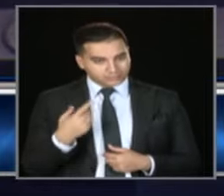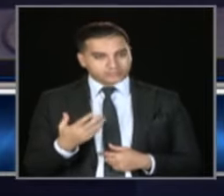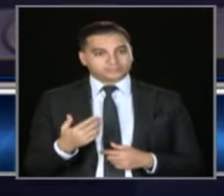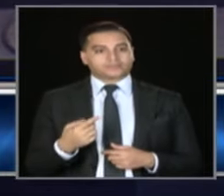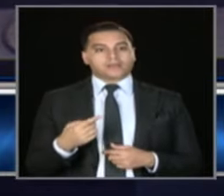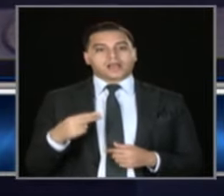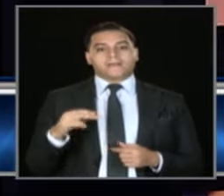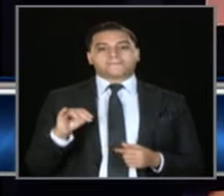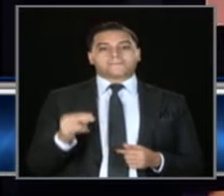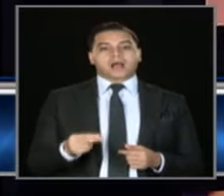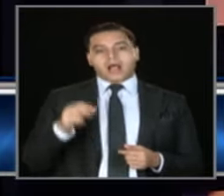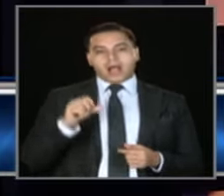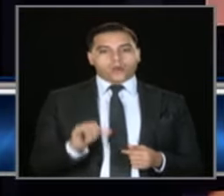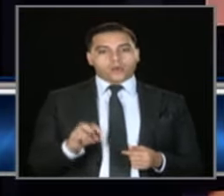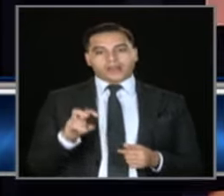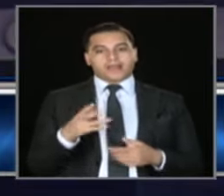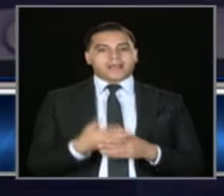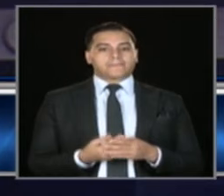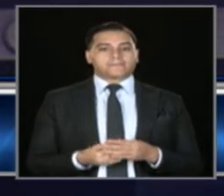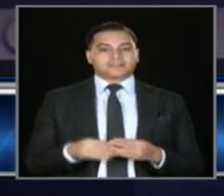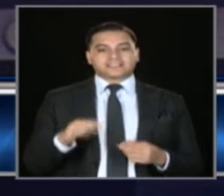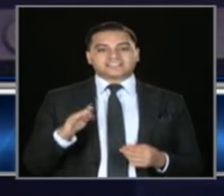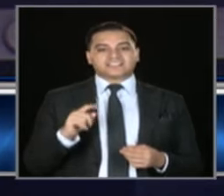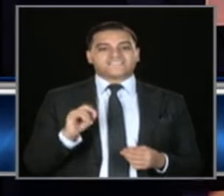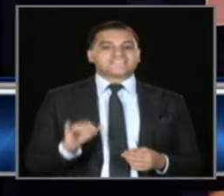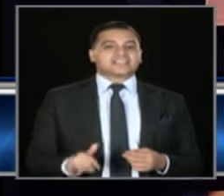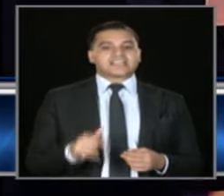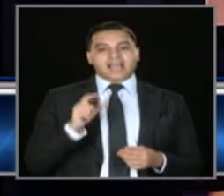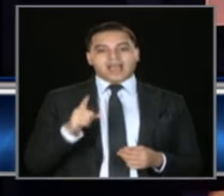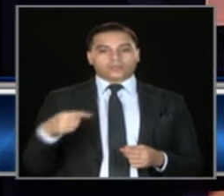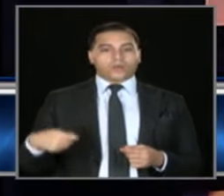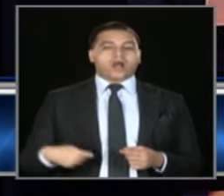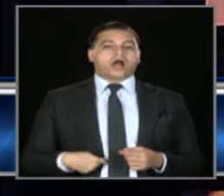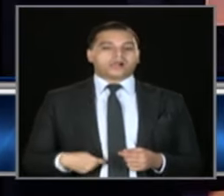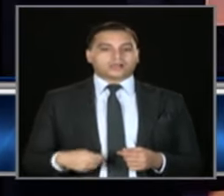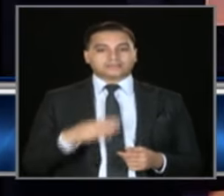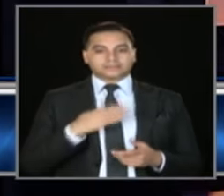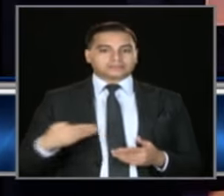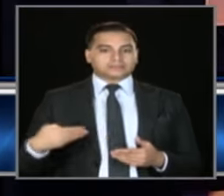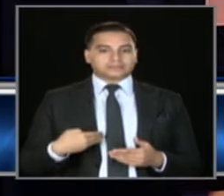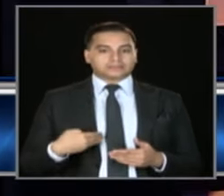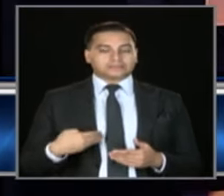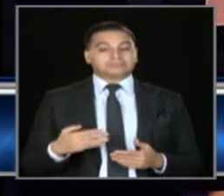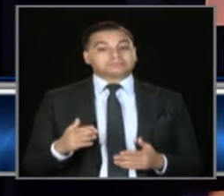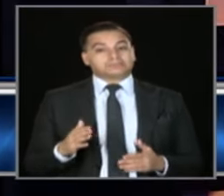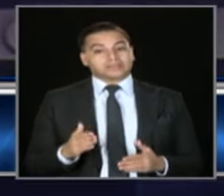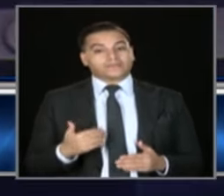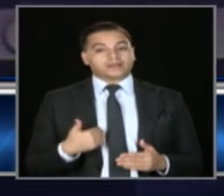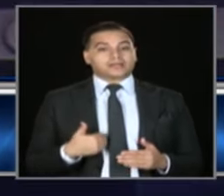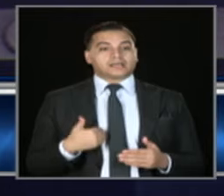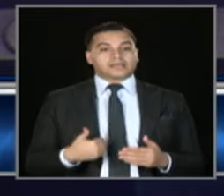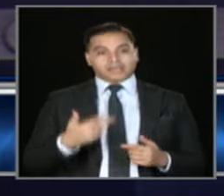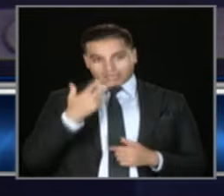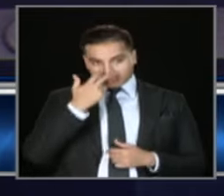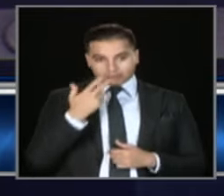معاوية بن أبي سفيان، وكل بيسقف لك. هو الطعم بخنجر؟ ديش المعلومة، بس طالما مش عمرو بن العاص وفي 40 هجرية كان